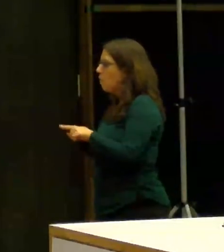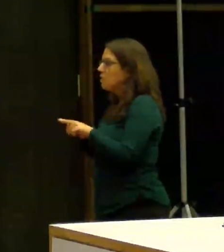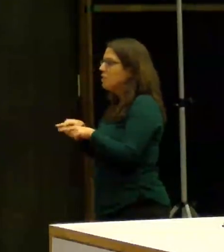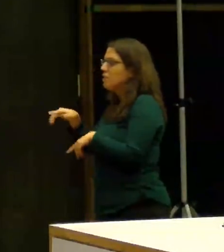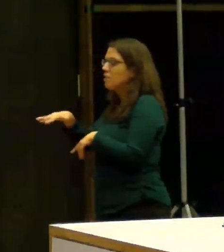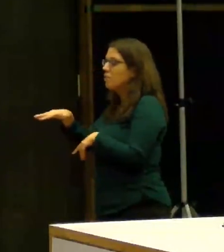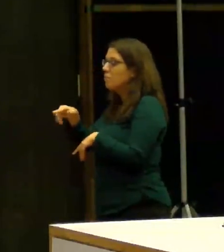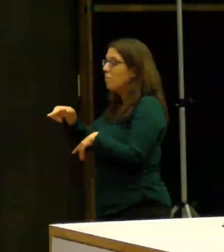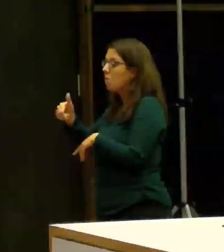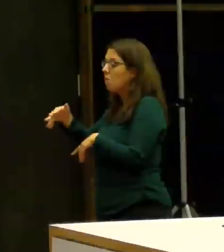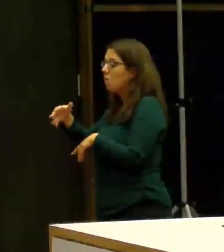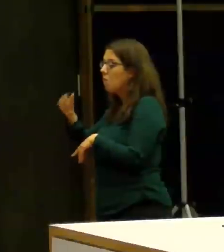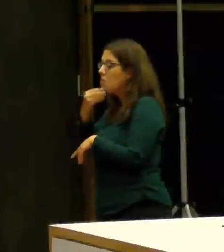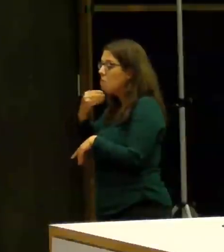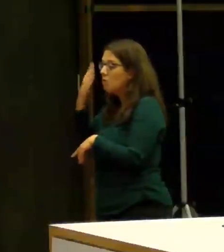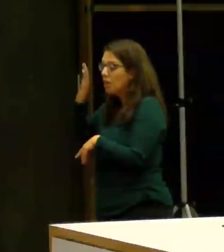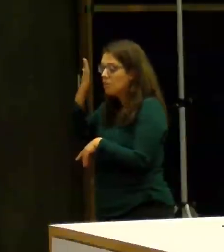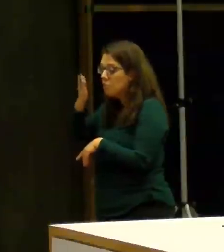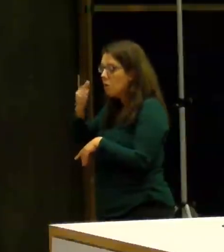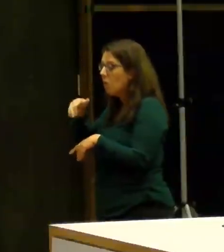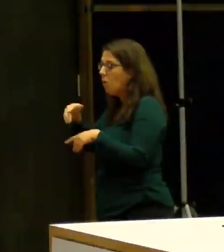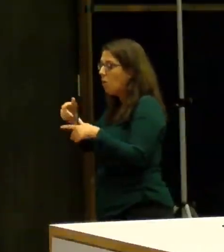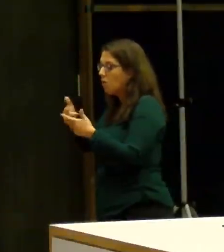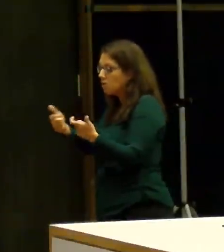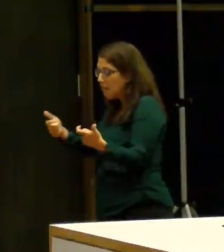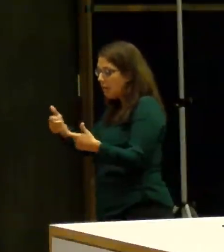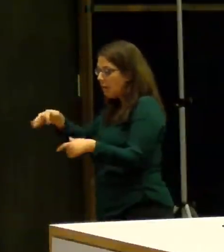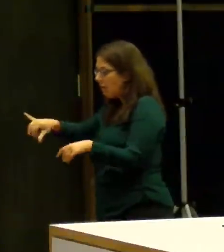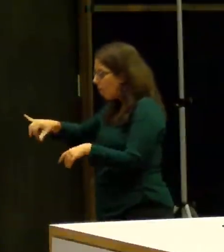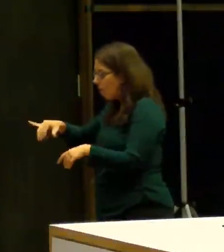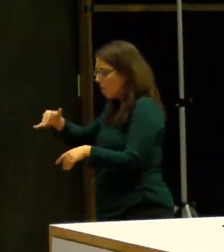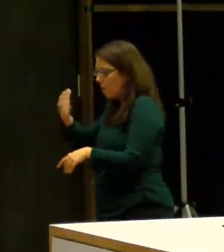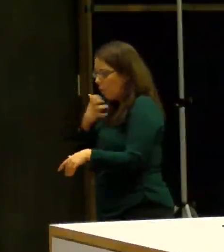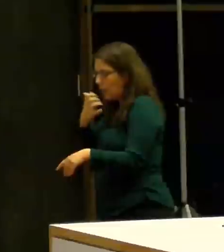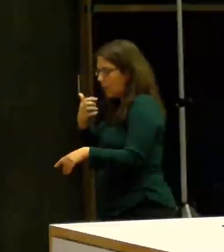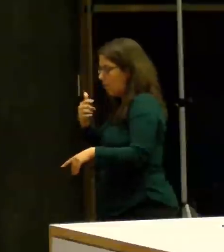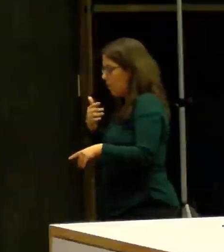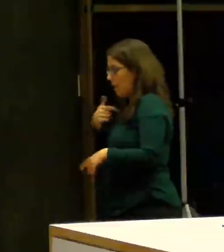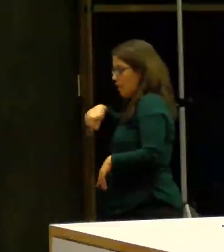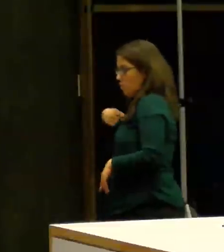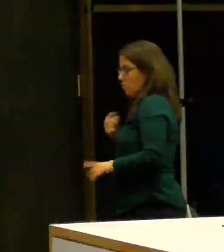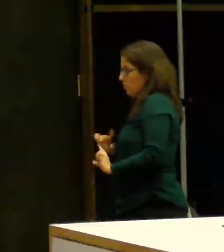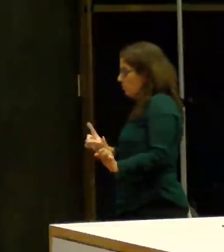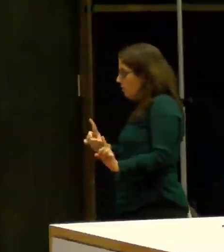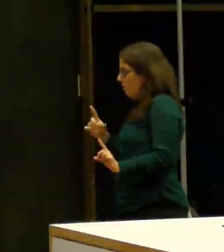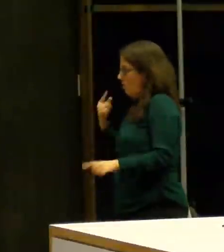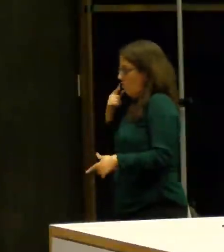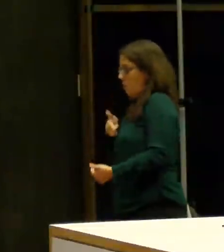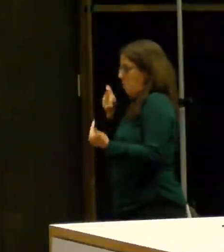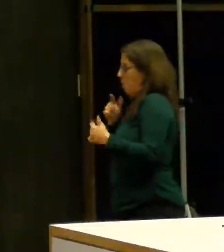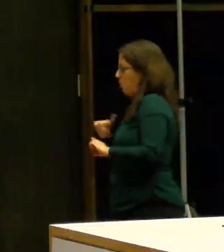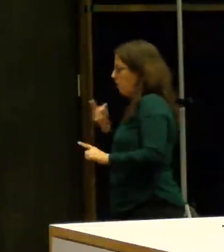qui ont décidé de ne pas vivre de l'exploitation des animaux. Pour nous, c'est aussi des personnes à convaincre, et pour